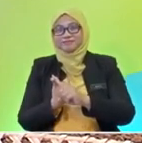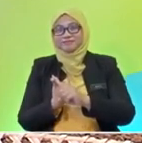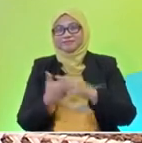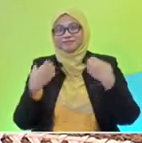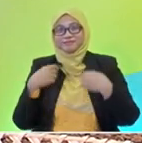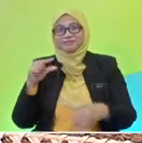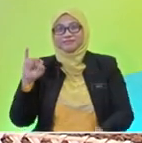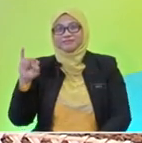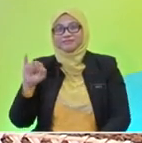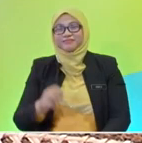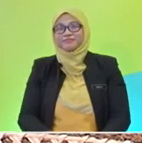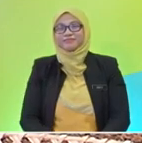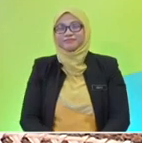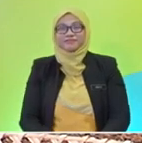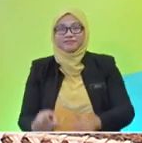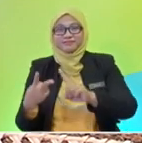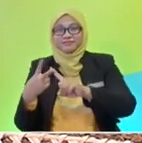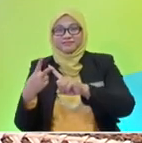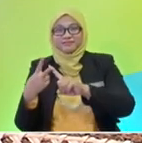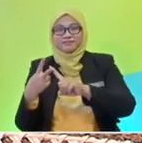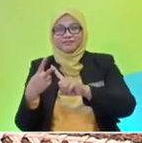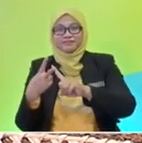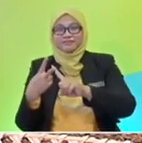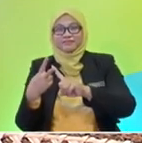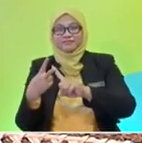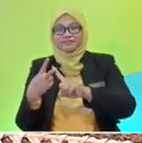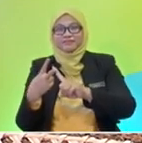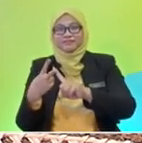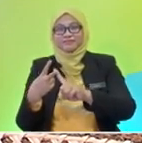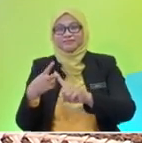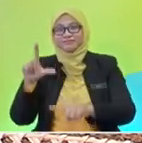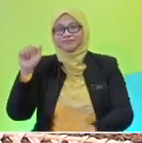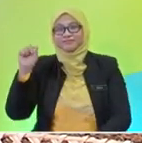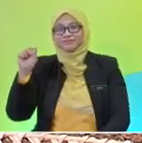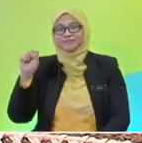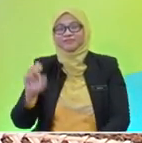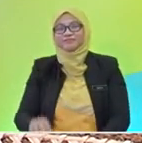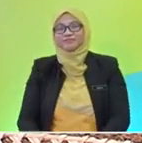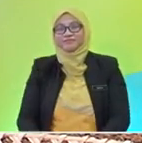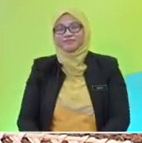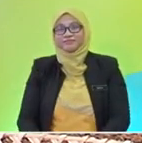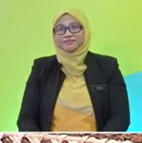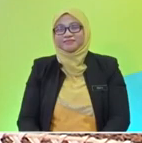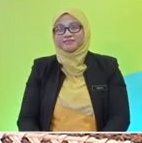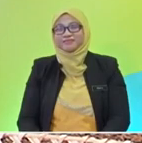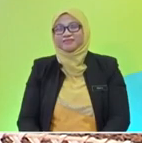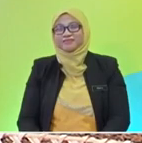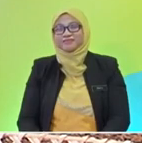jumpa lagi. Yang kedua, pecah kaca, pecah gelas. Sudah baca, harap